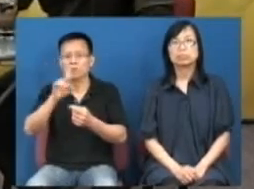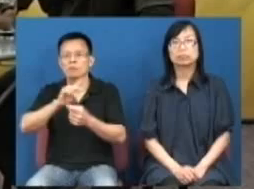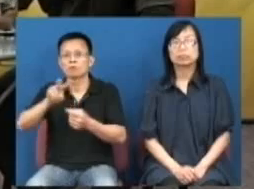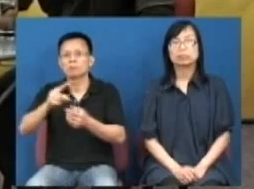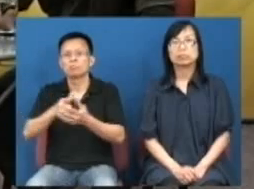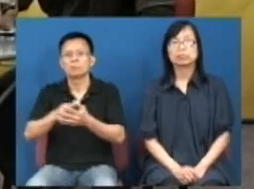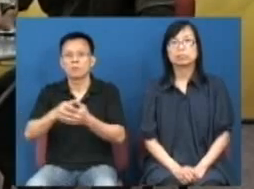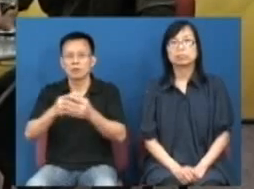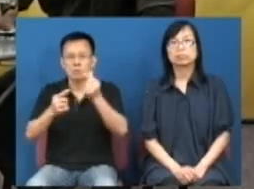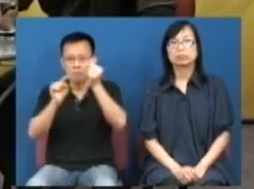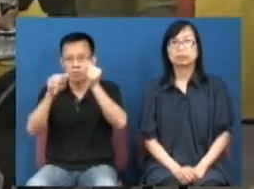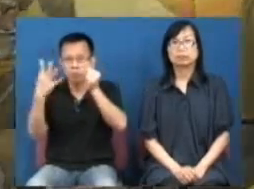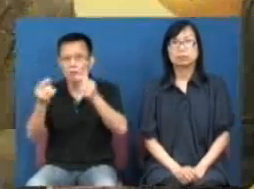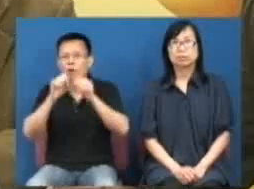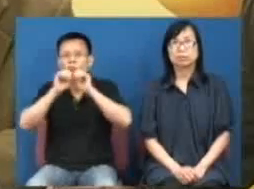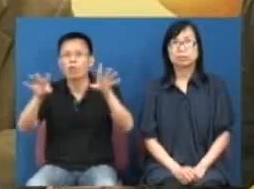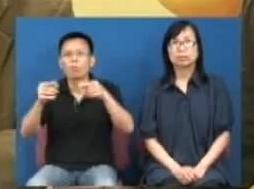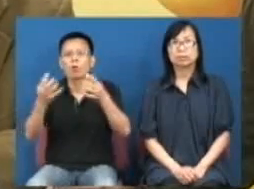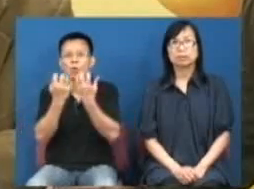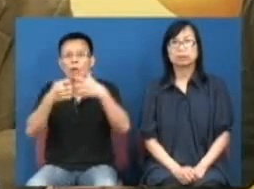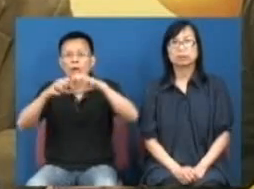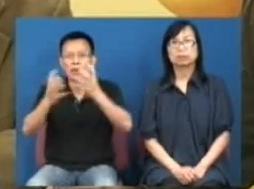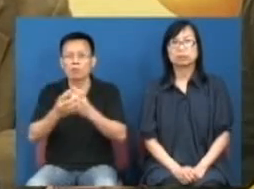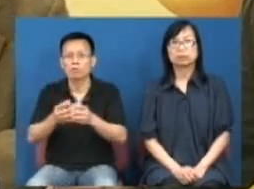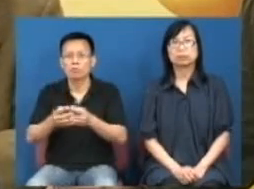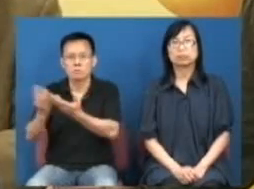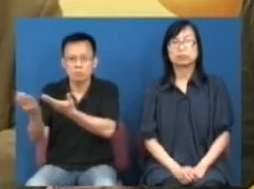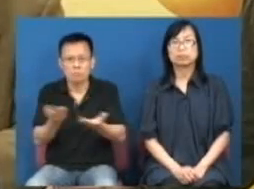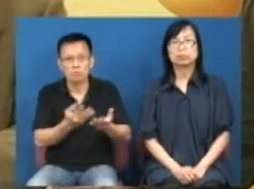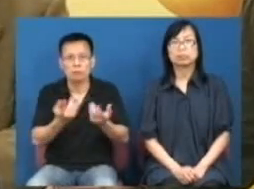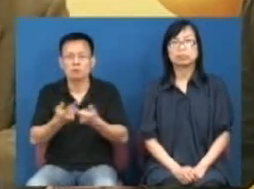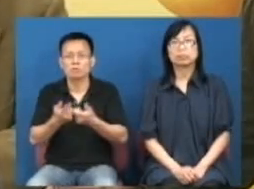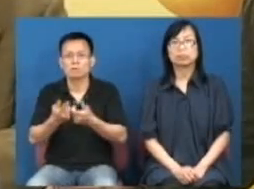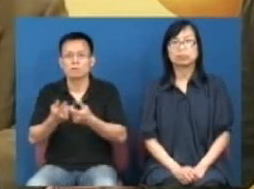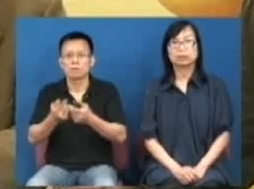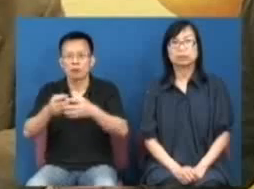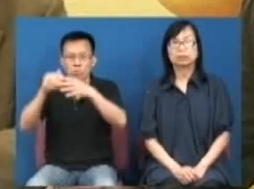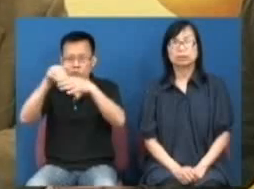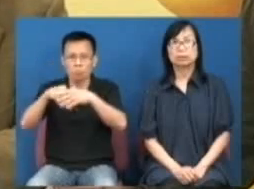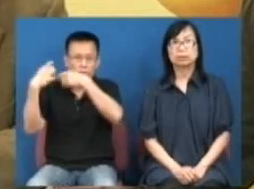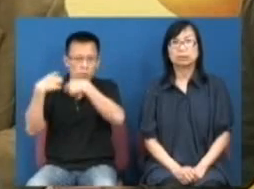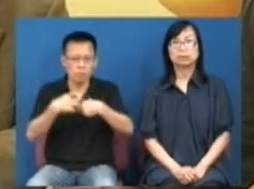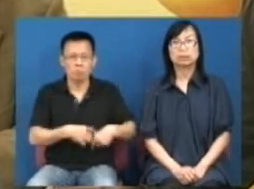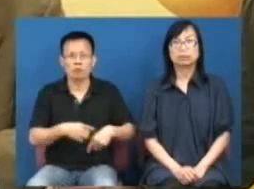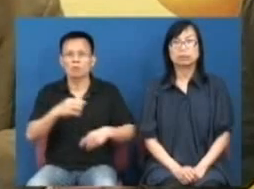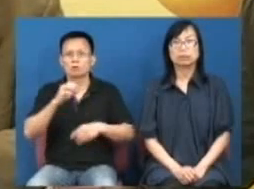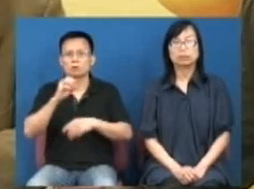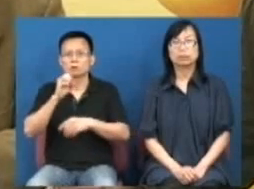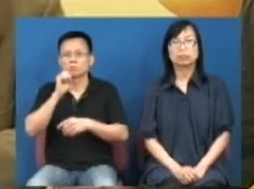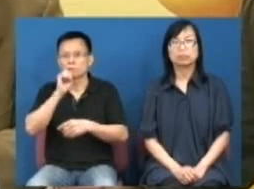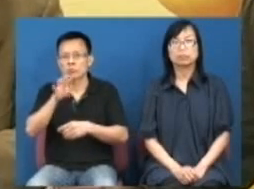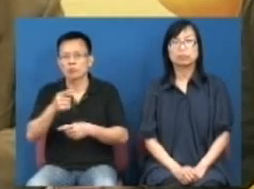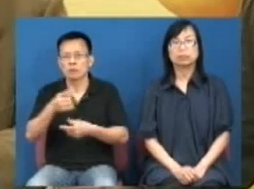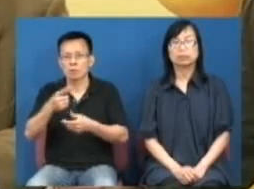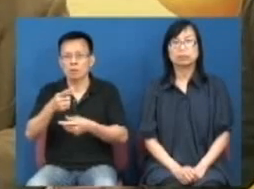咧，廣播機構喺邀請任何一個候選人出席全部或者部分嘅選舉為主題節目時候咧，就需要咧